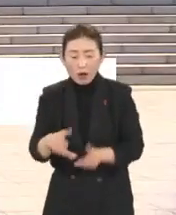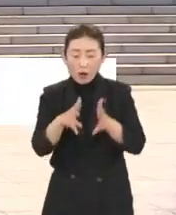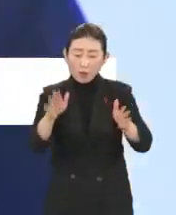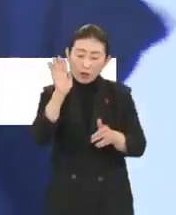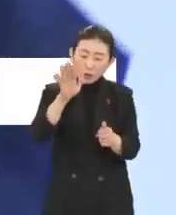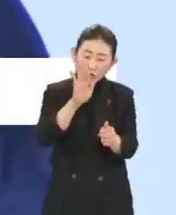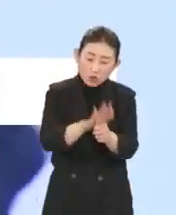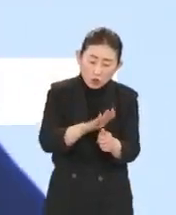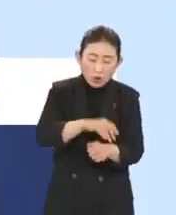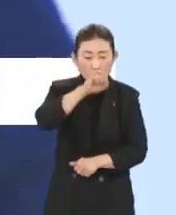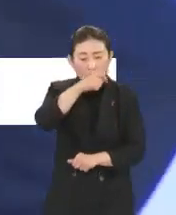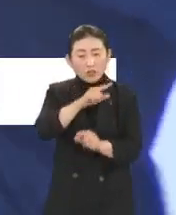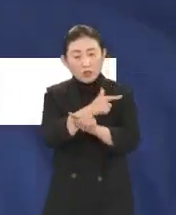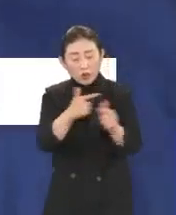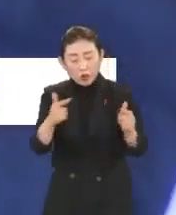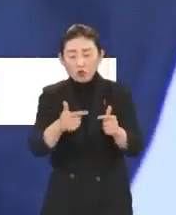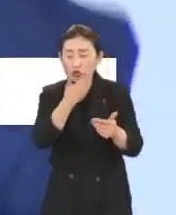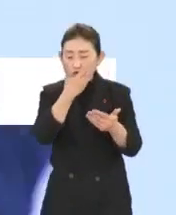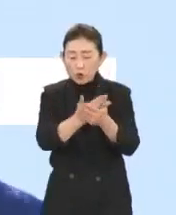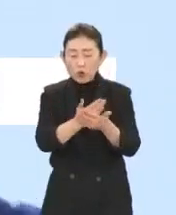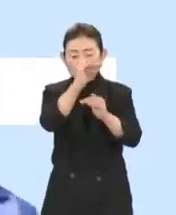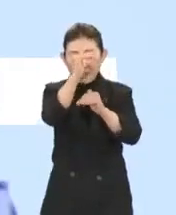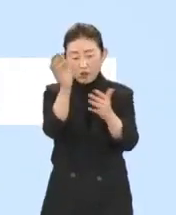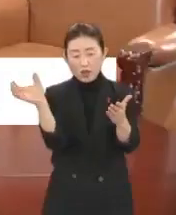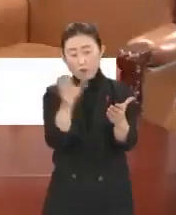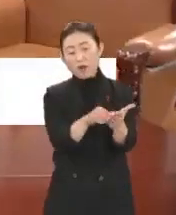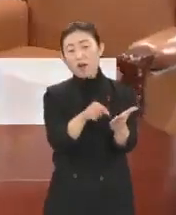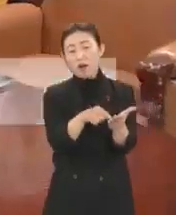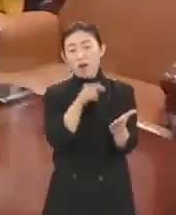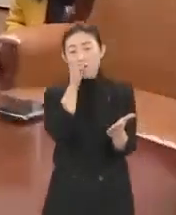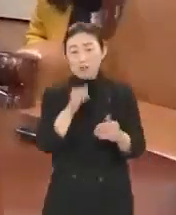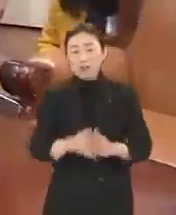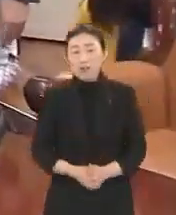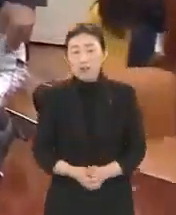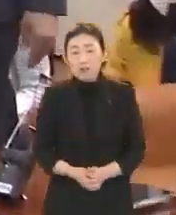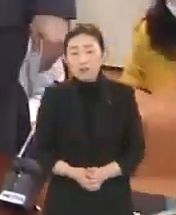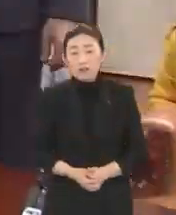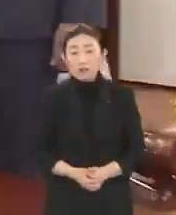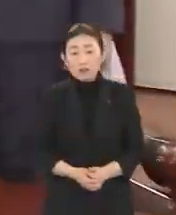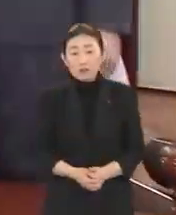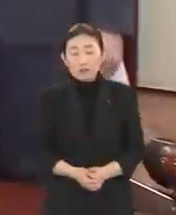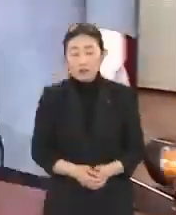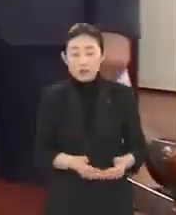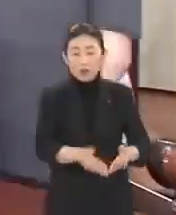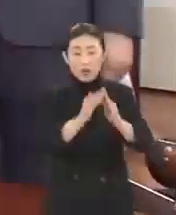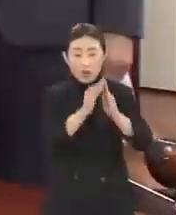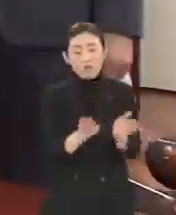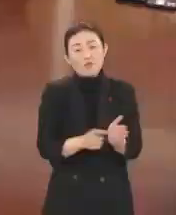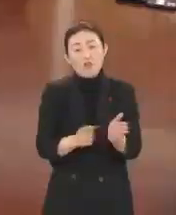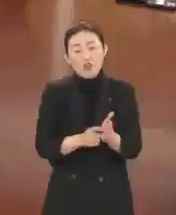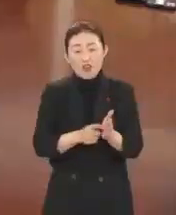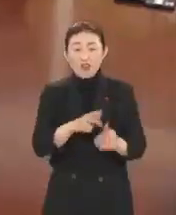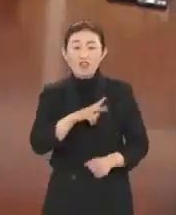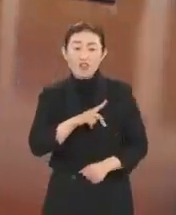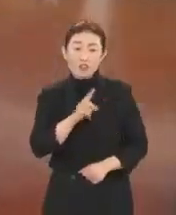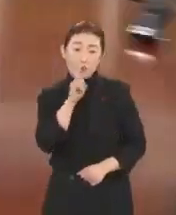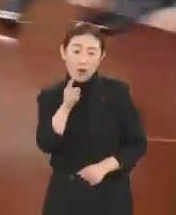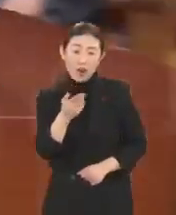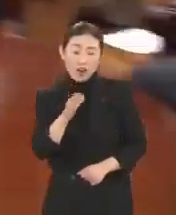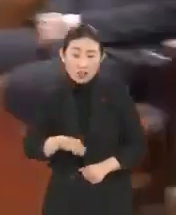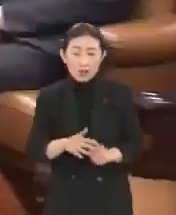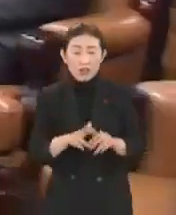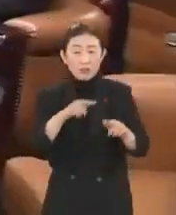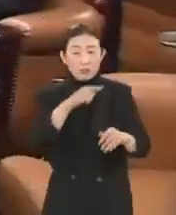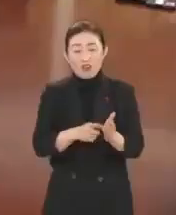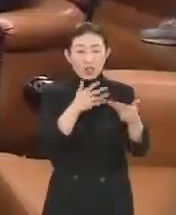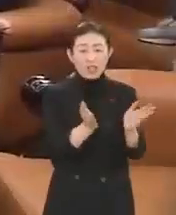지원계획, 예산 지원 등 모든 내용을 담고 있습니다. 정치권은 세종의사당 건립을 서두르겠다면서도 여당은